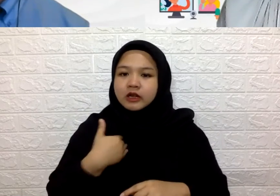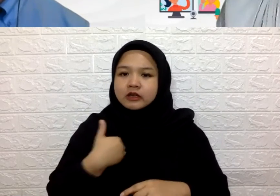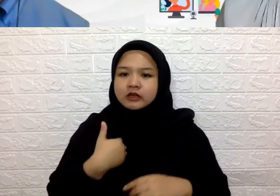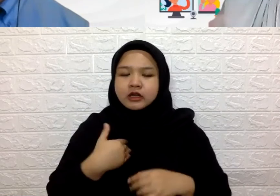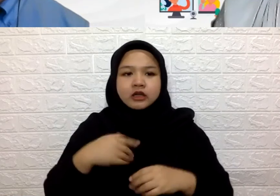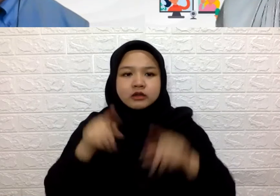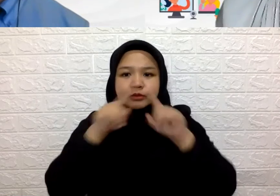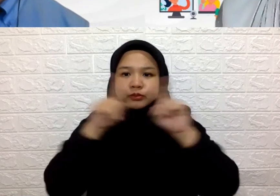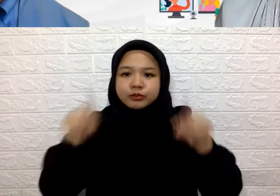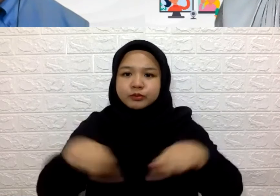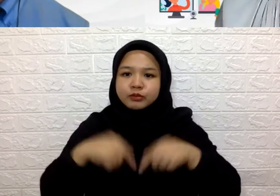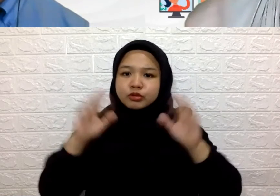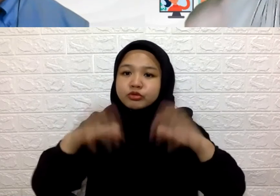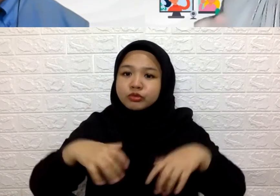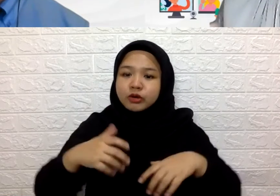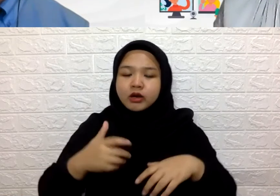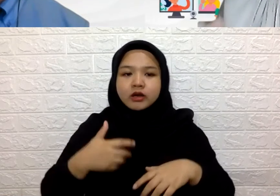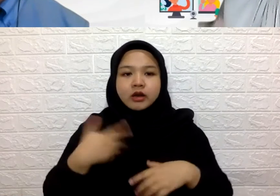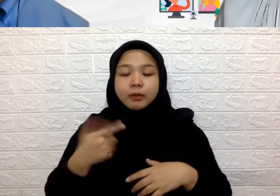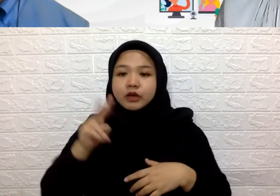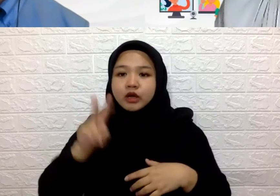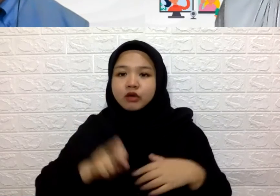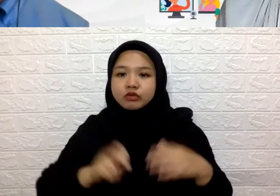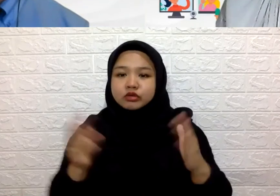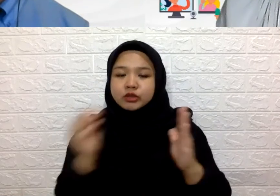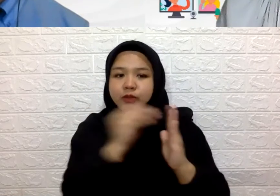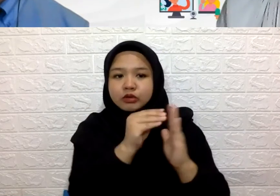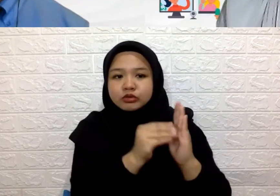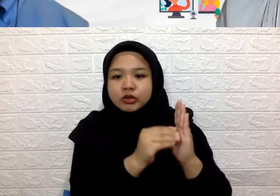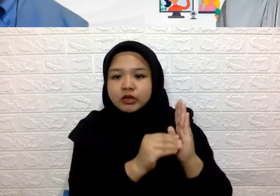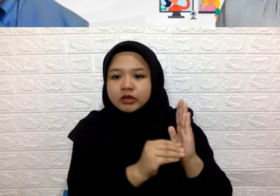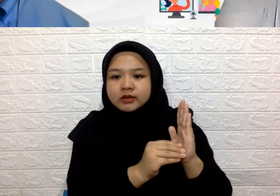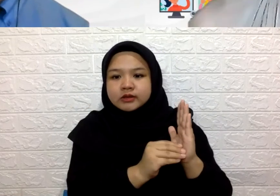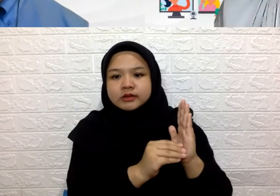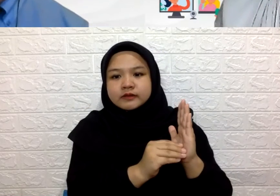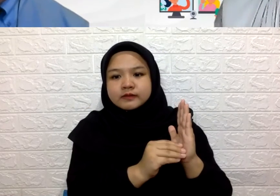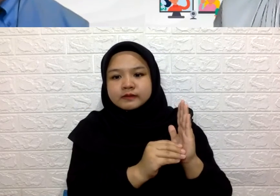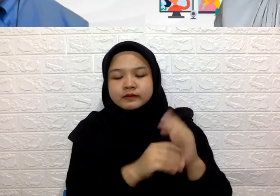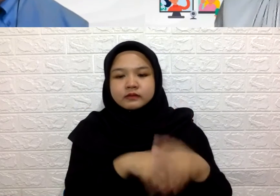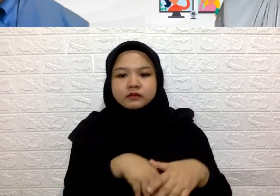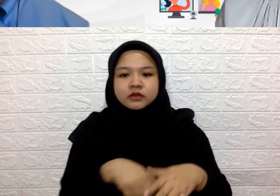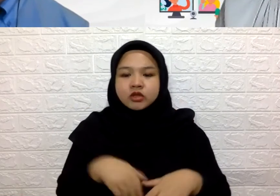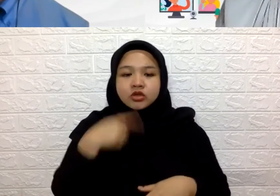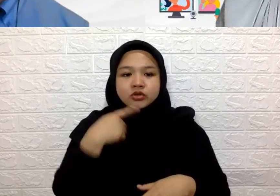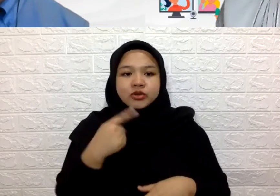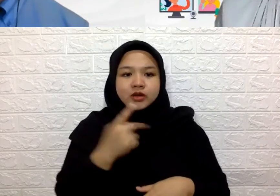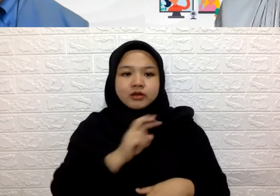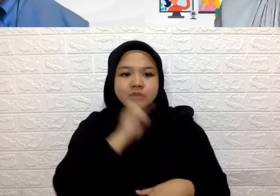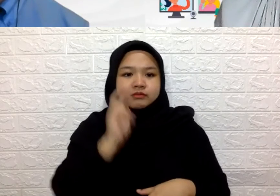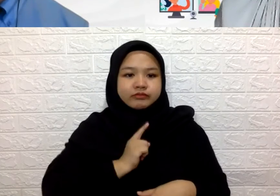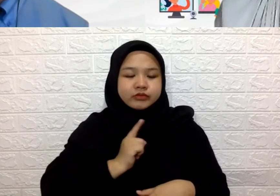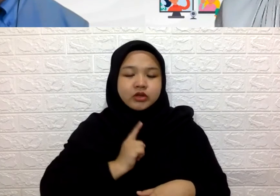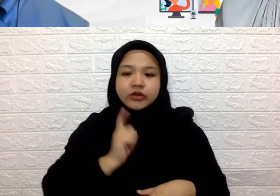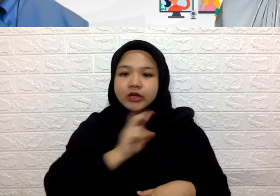consent, apa saja yang harus dimasukkan di situ. Kemudian tentang privacy dan